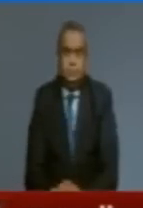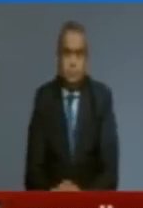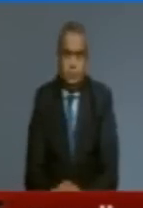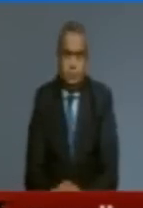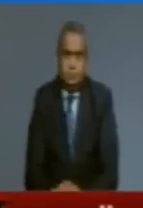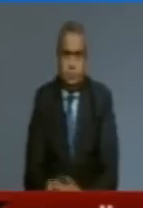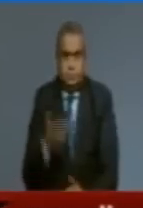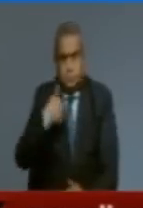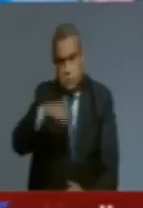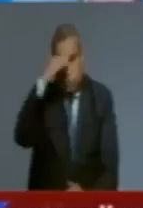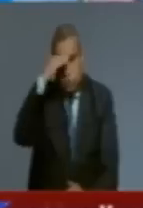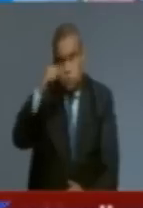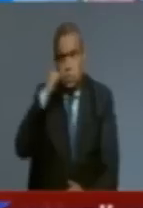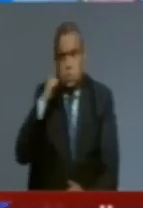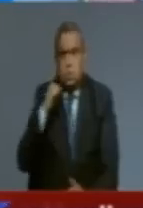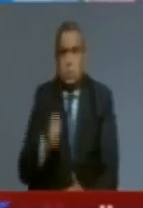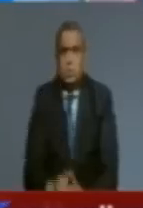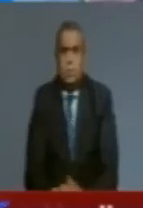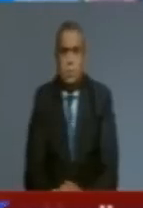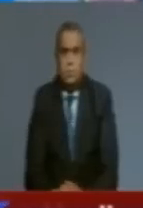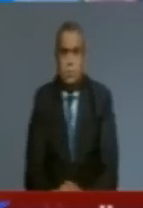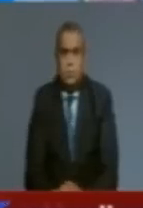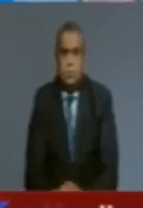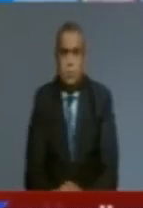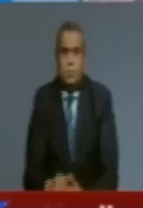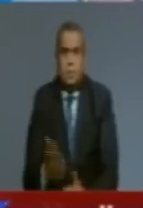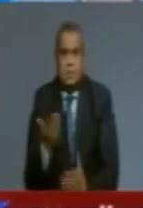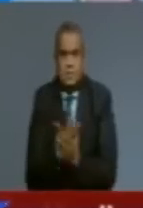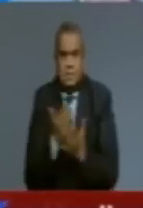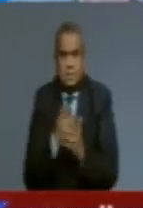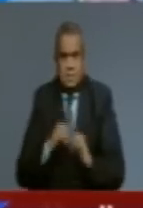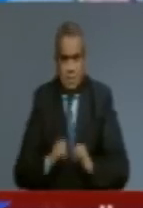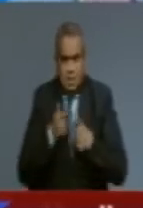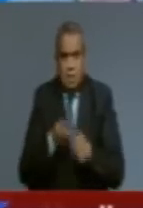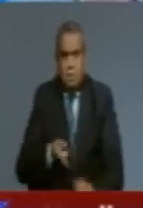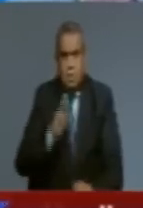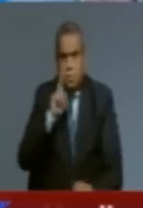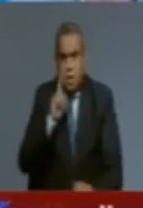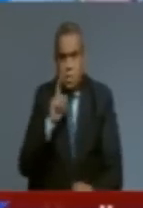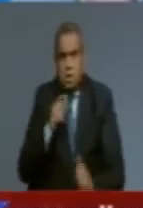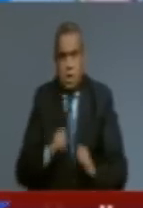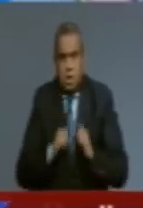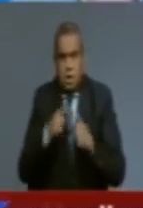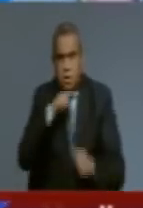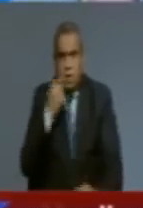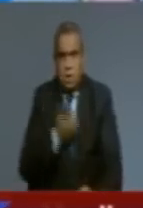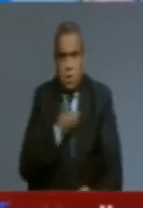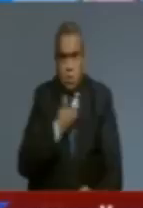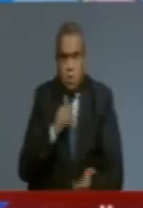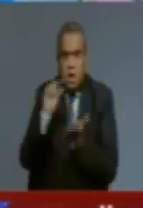بالشكر على هذه المبادرة بين روسيا وبلدان